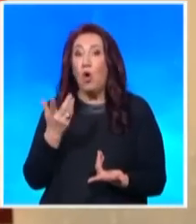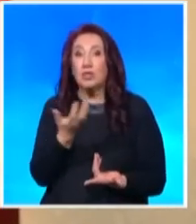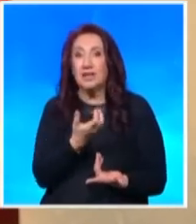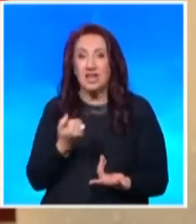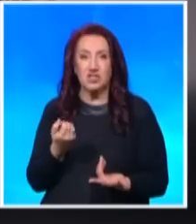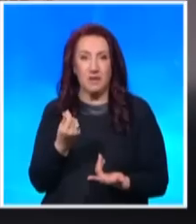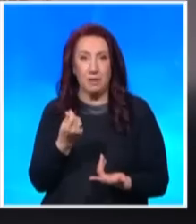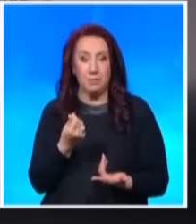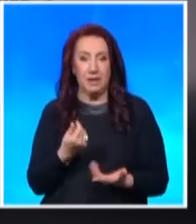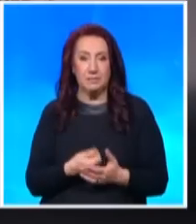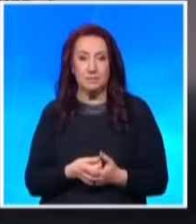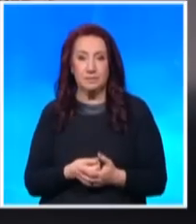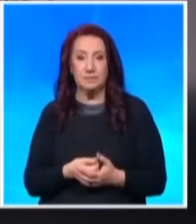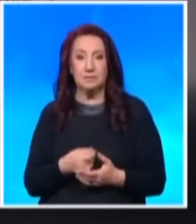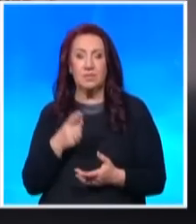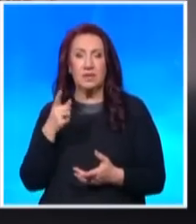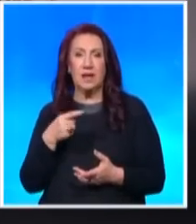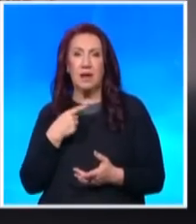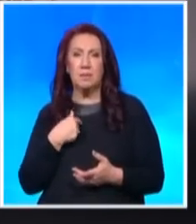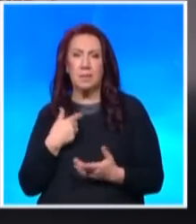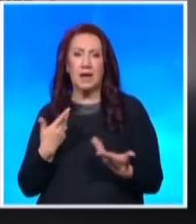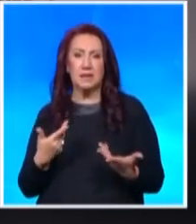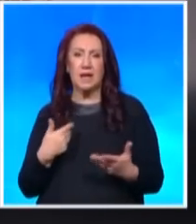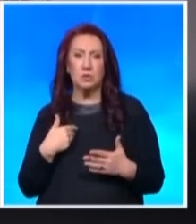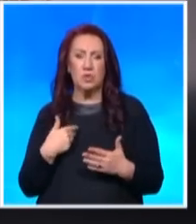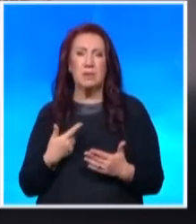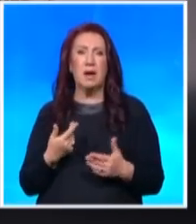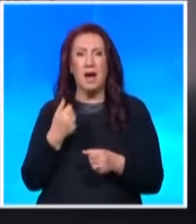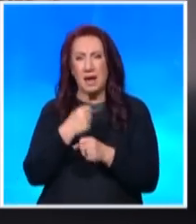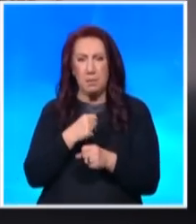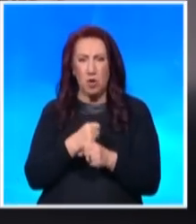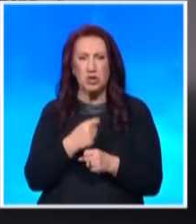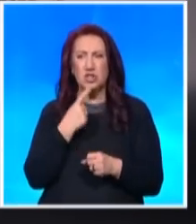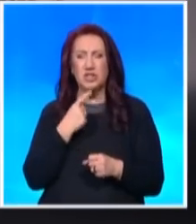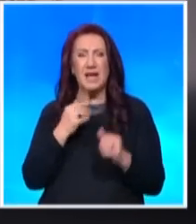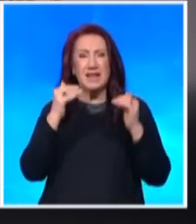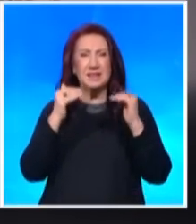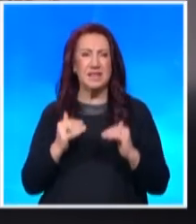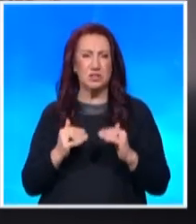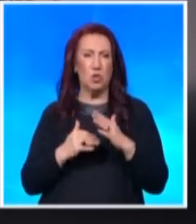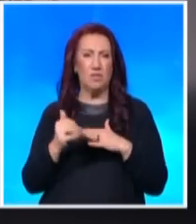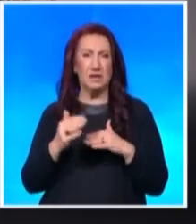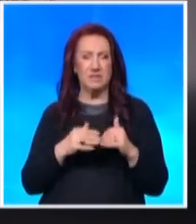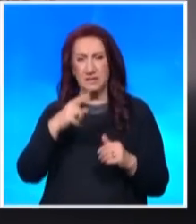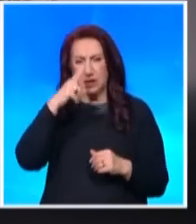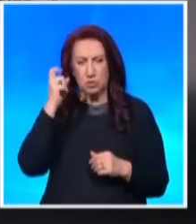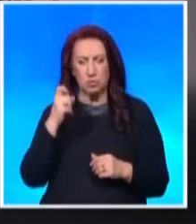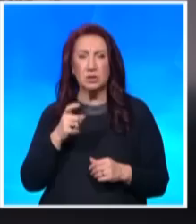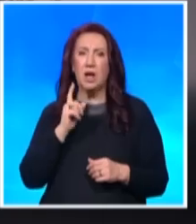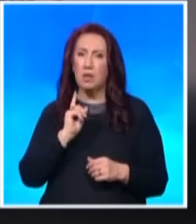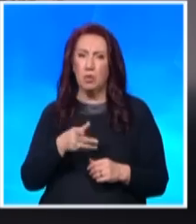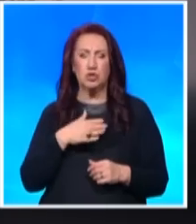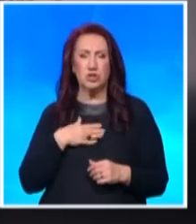са концентрирани голяма част от работещи нискоквалифициран труд, нашето виждане е, че може да има и съкращение